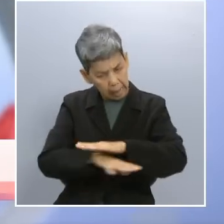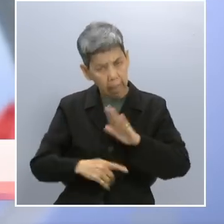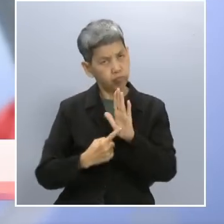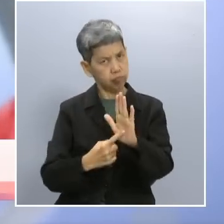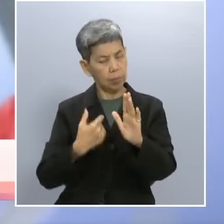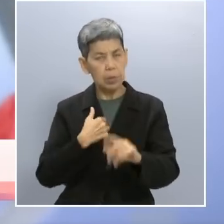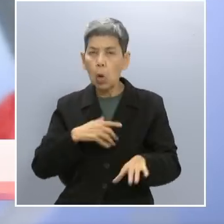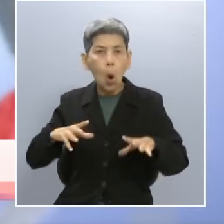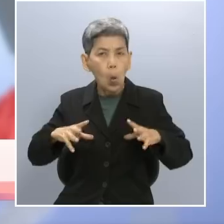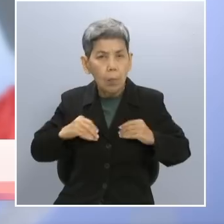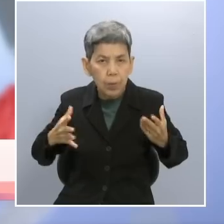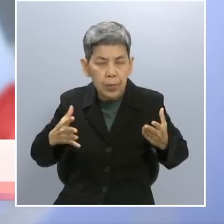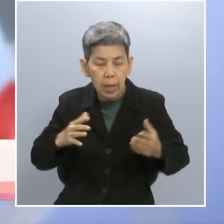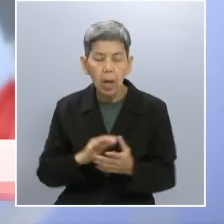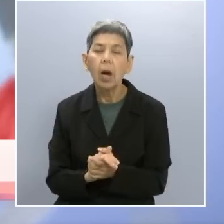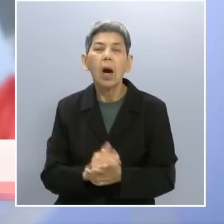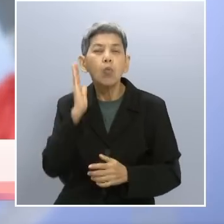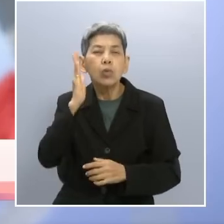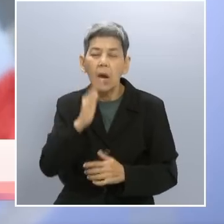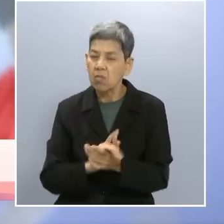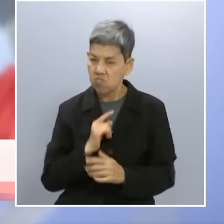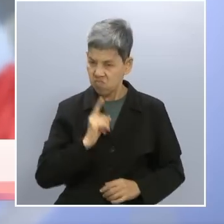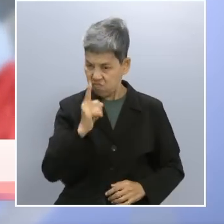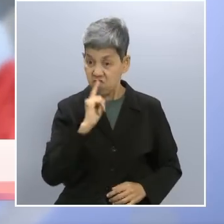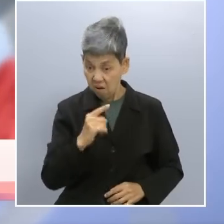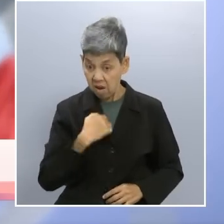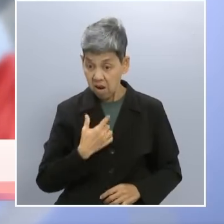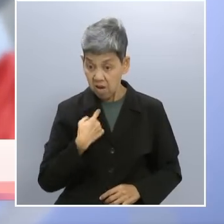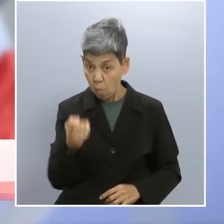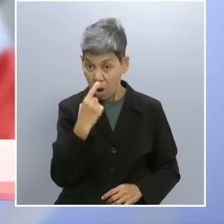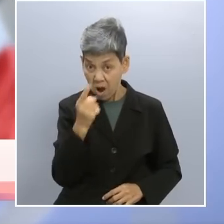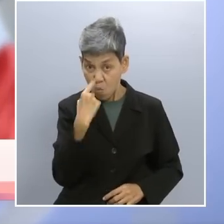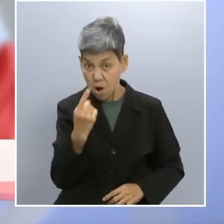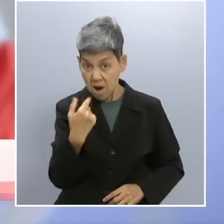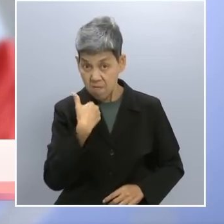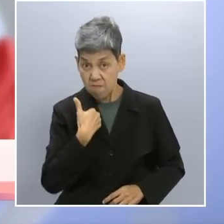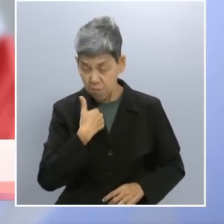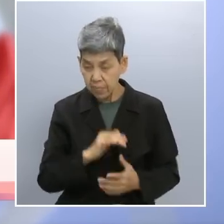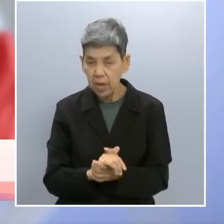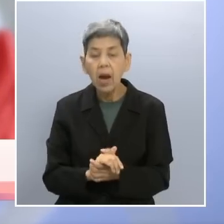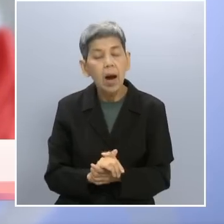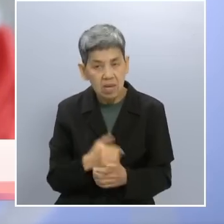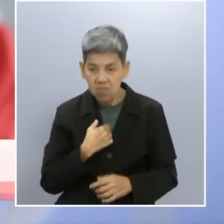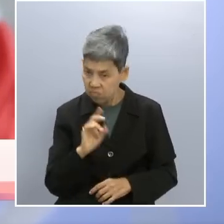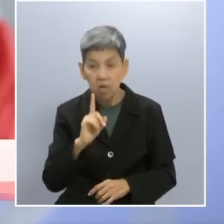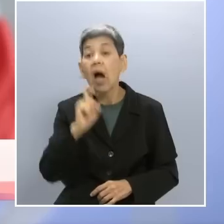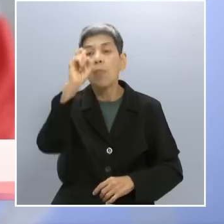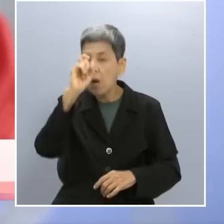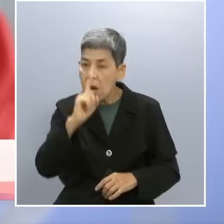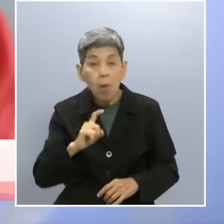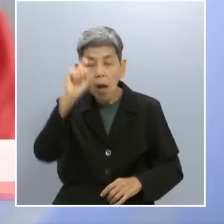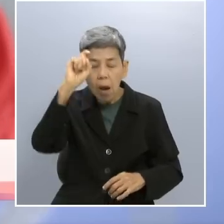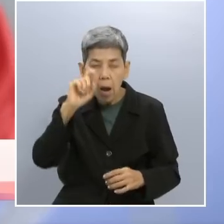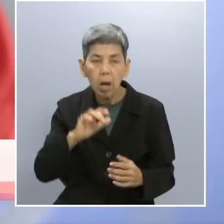ก็ไม่ยอมรับนี่เขาก็ยังถูกอีกว่าอย่างนั้นก็ตายกันยกครอบครัวนี่แหละ